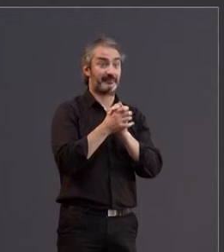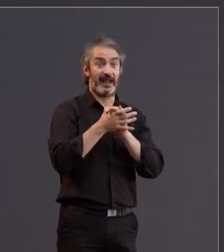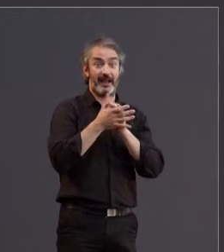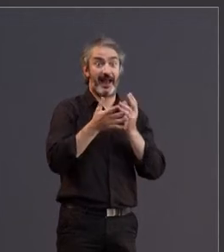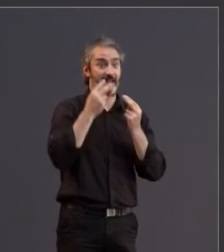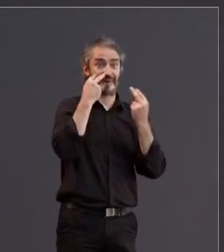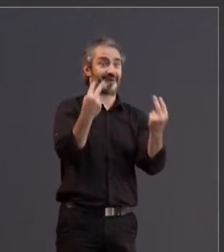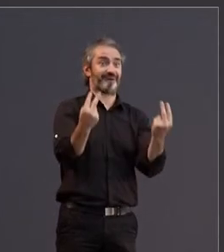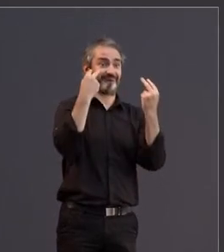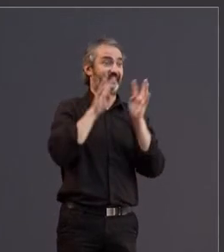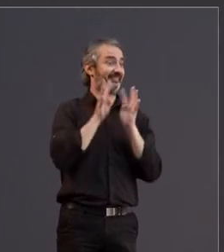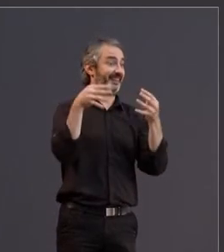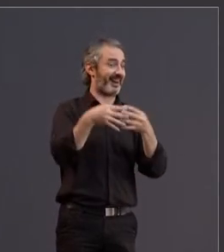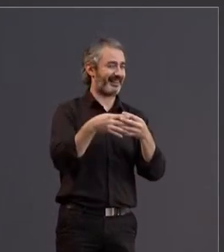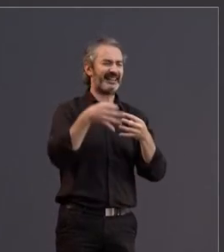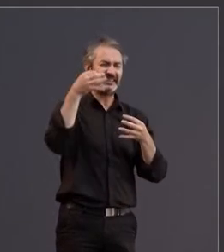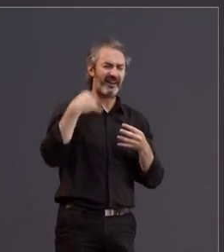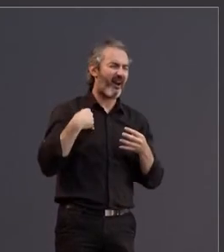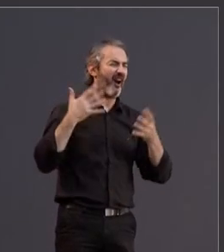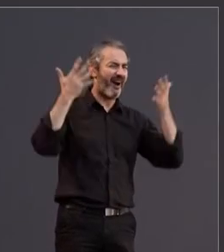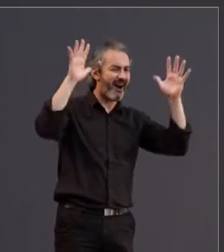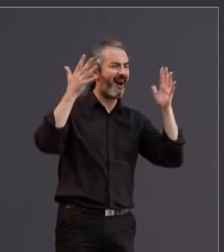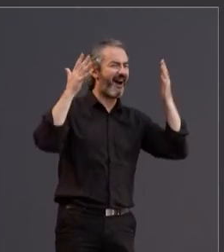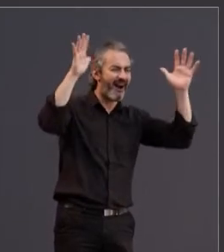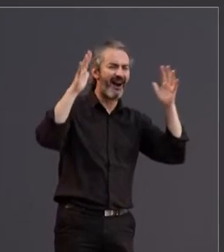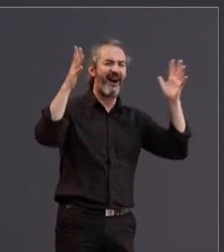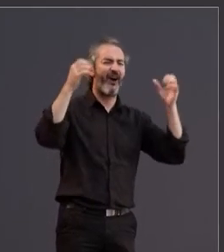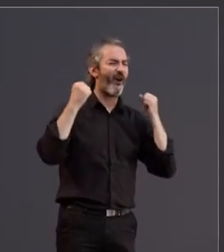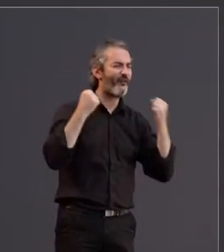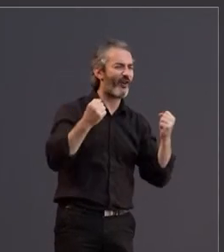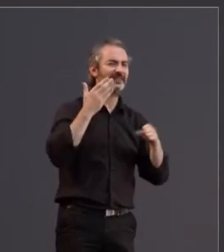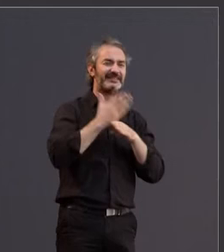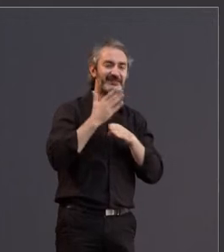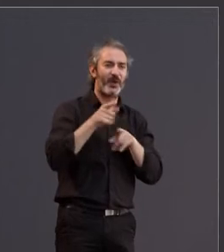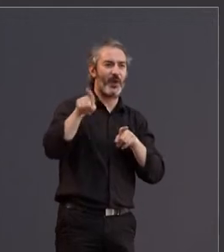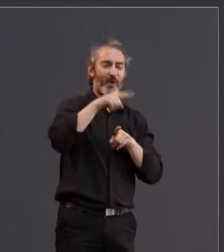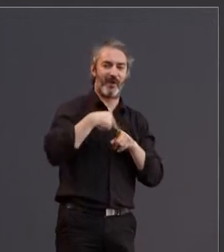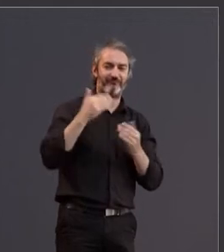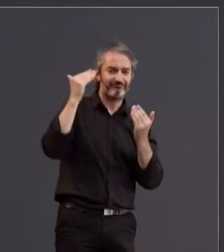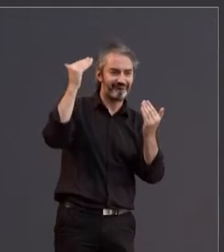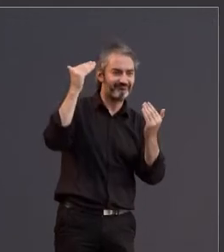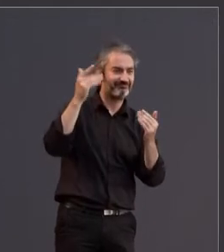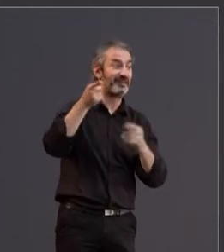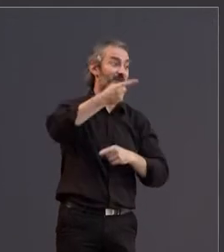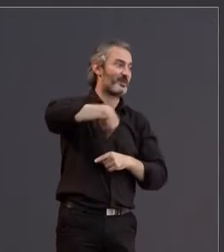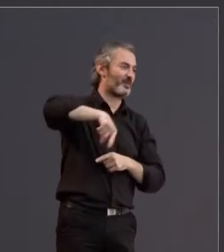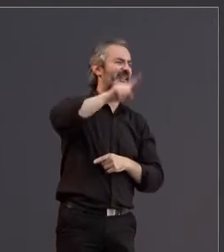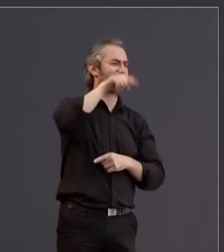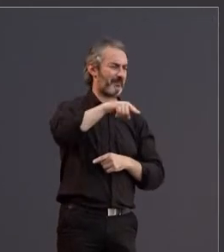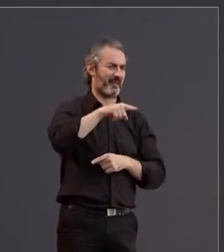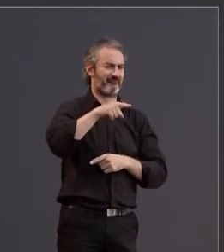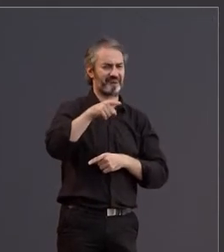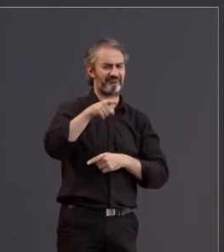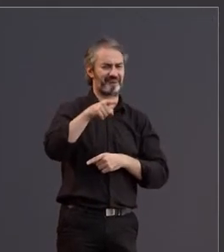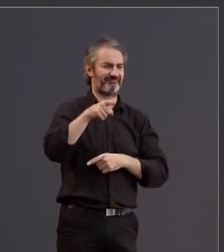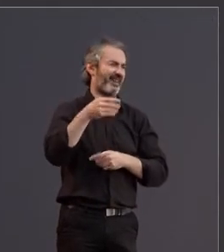estan seguint per internet us aplaudiran enèrgicament com us mereixeu i aquí entre vosaltres segur que també